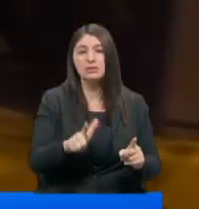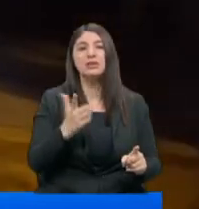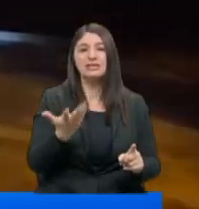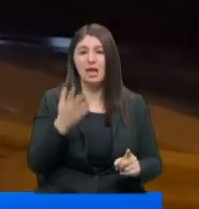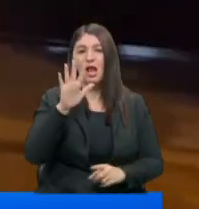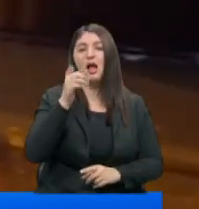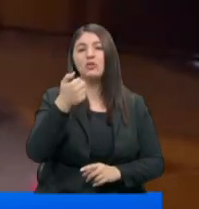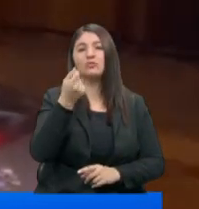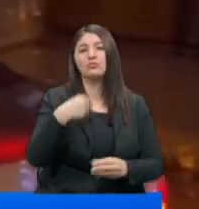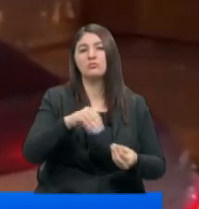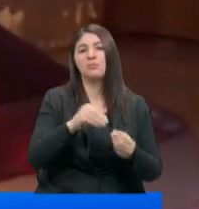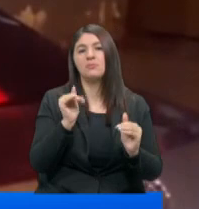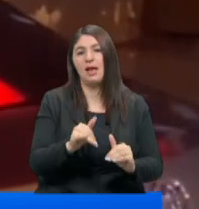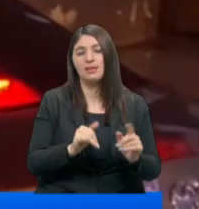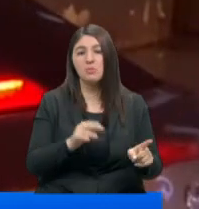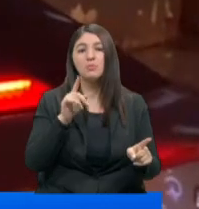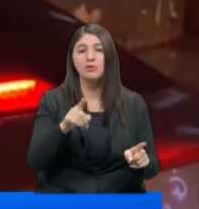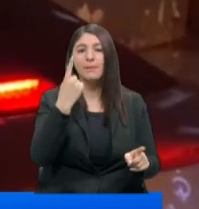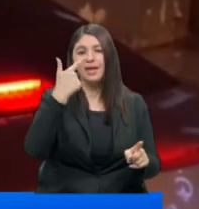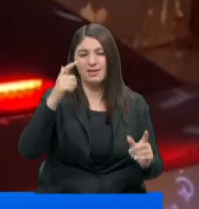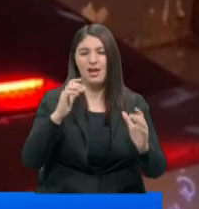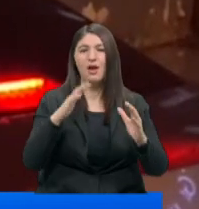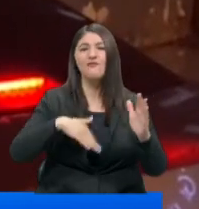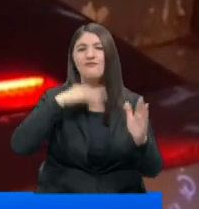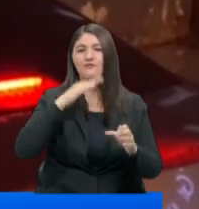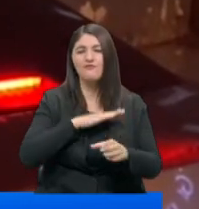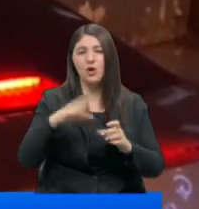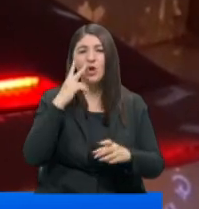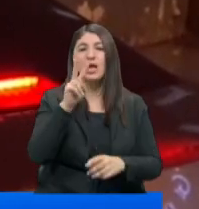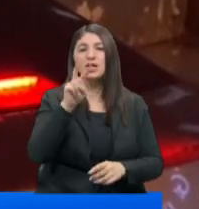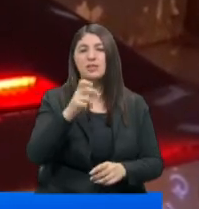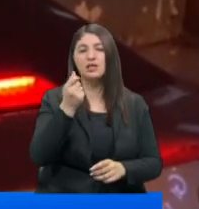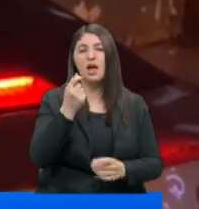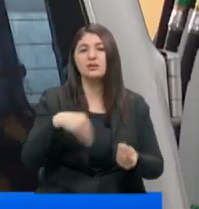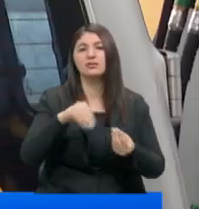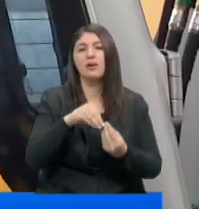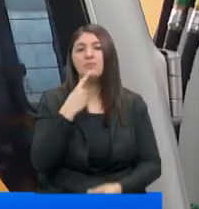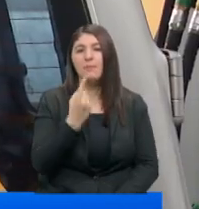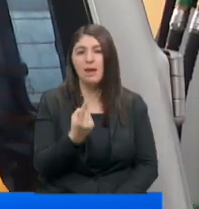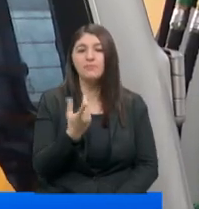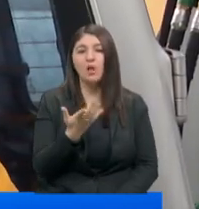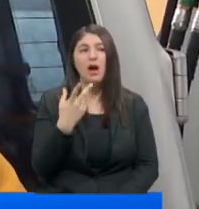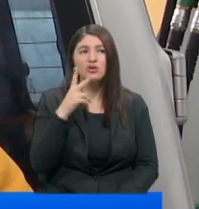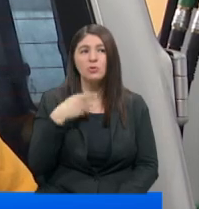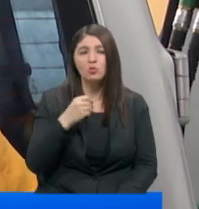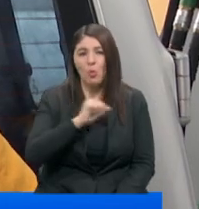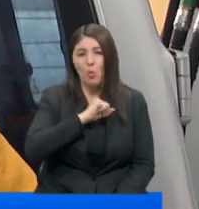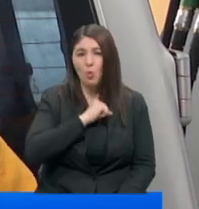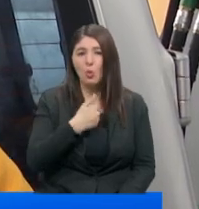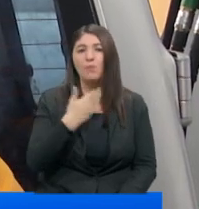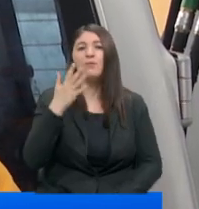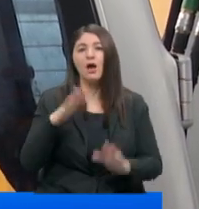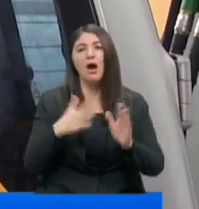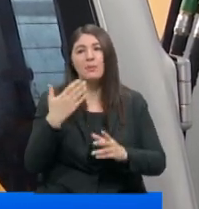sesine 56 kuruş zam geldi Bu da Bir depoda ortalama 28 lira zam demek açıkçası çok korkuyorum